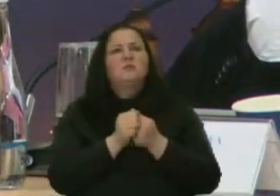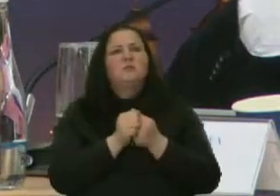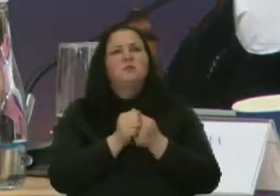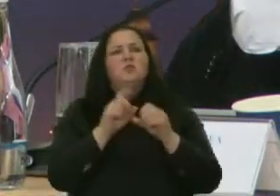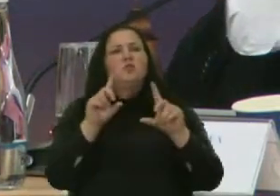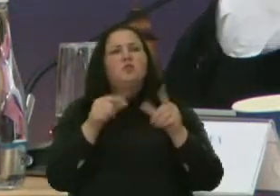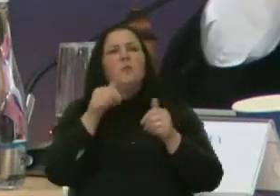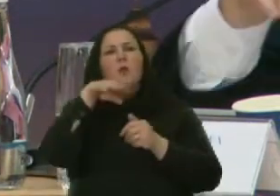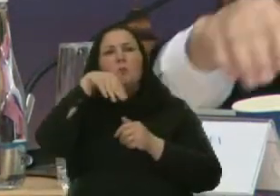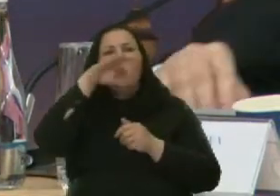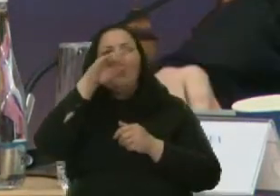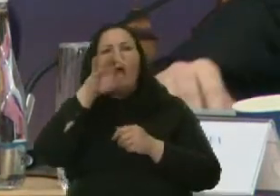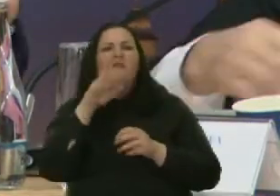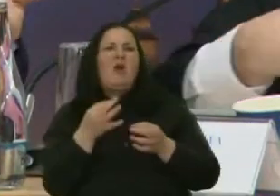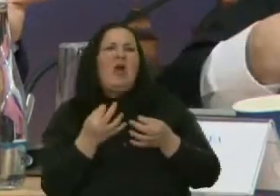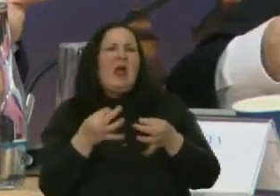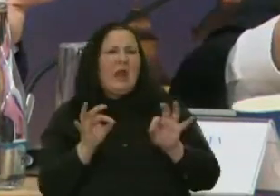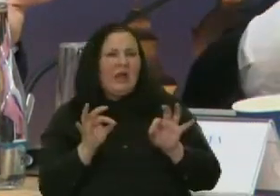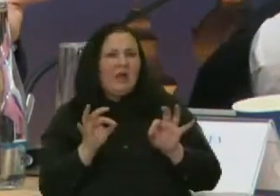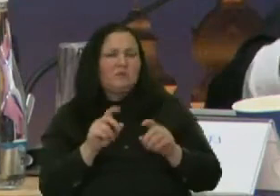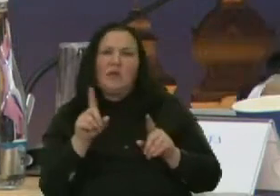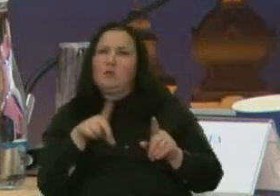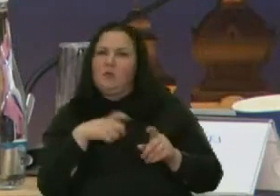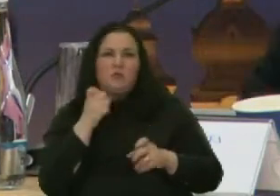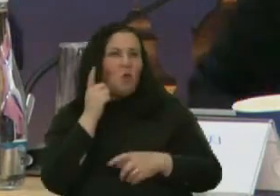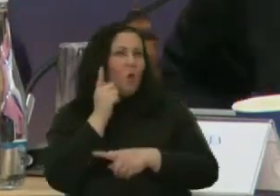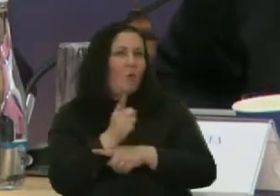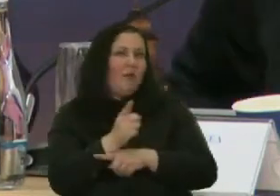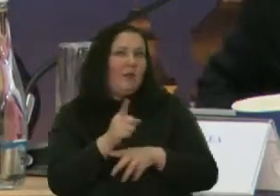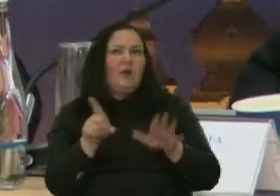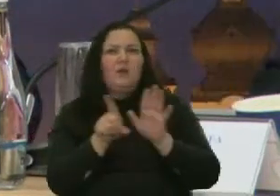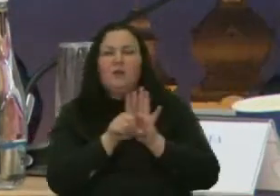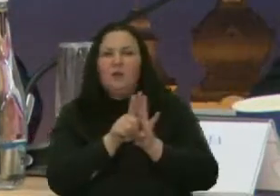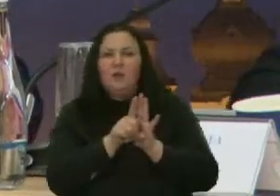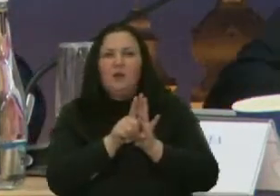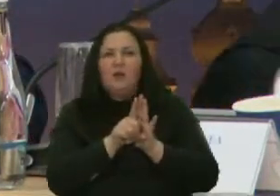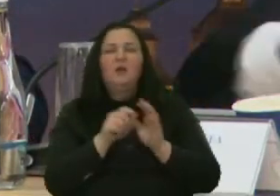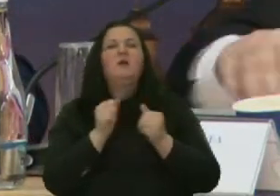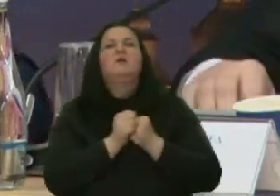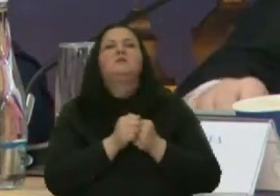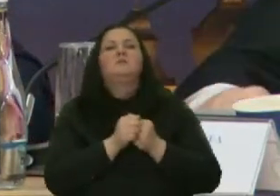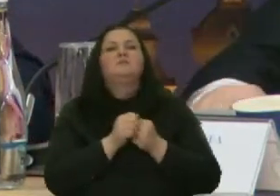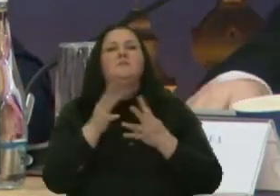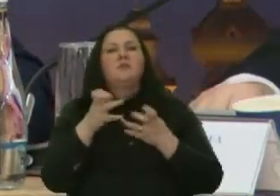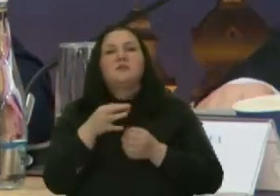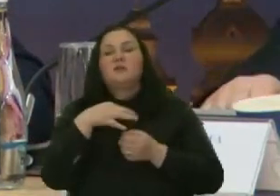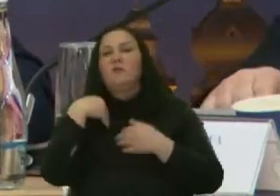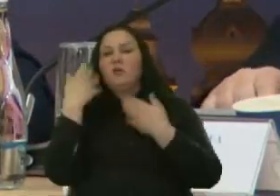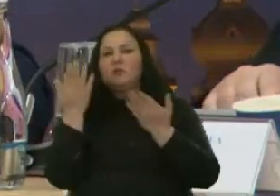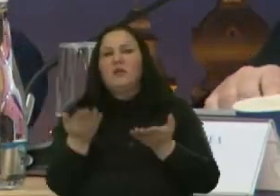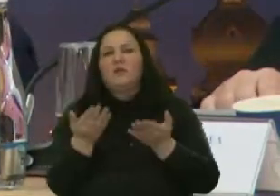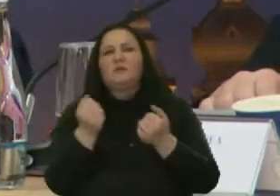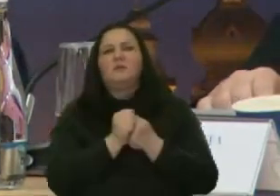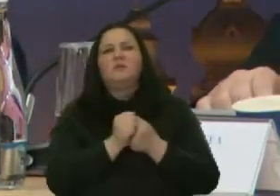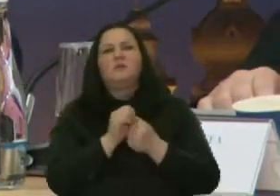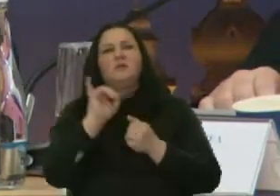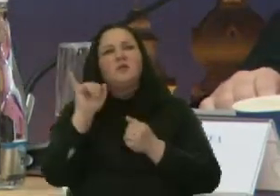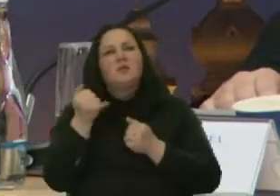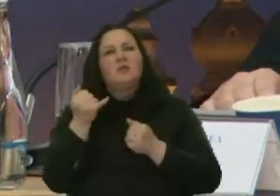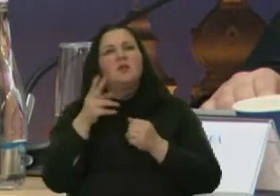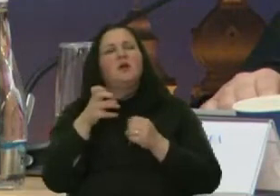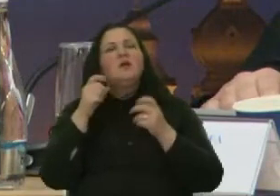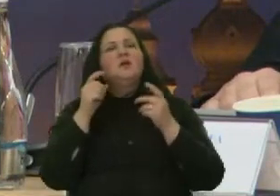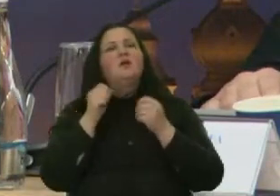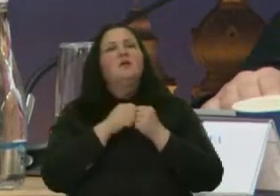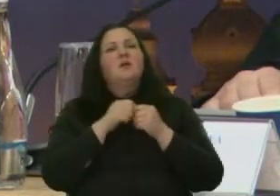doamna moigrădean a avut eleganță deși n Ave obligație legală dacă a făcut o e un gen de generozitate să v o pună la dispoziție ia